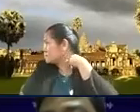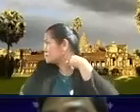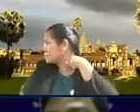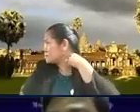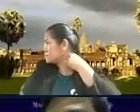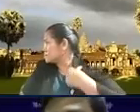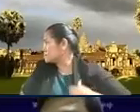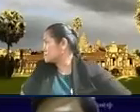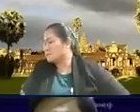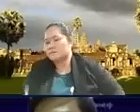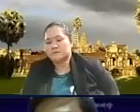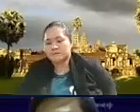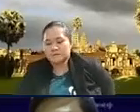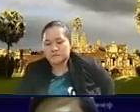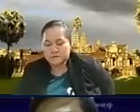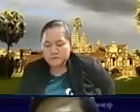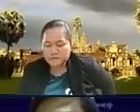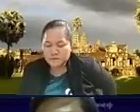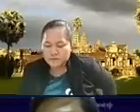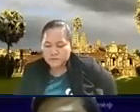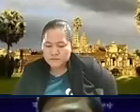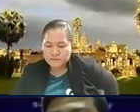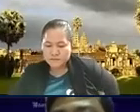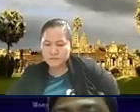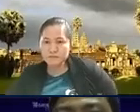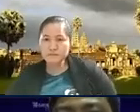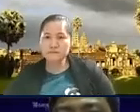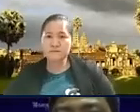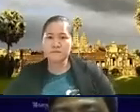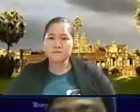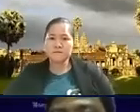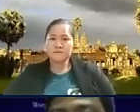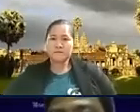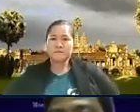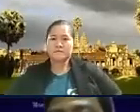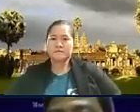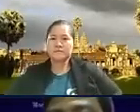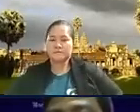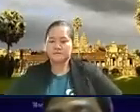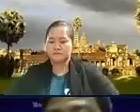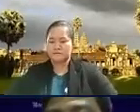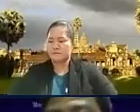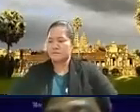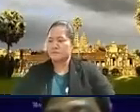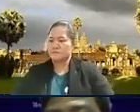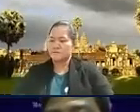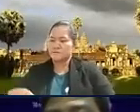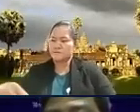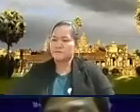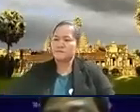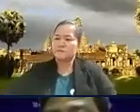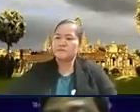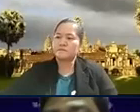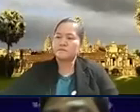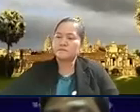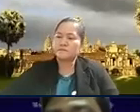tắc chất tệ luôn anh tê dương chuốc bà nhà hà hay dương bạc tắc chất hay dương ọt tập prap ọt tập bị cổ chùm bò chùm mùi nẹ nà nấu dương